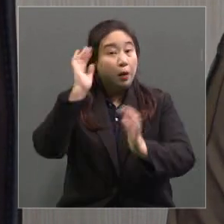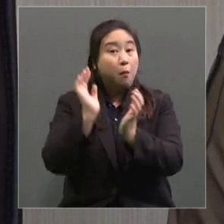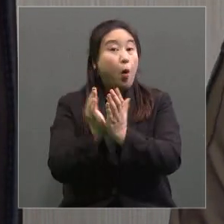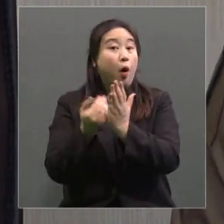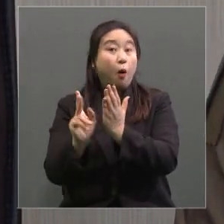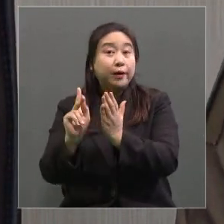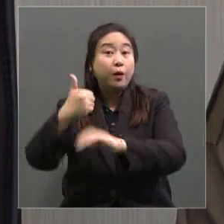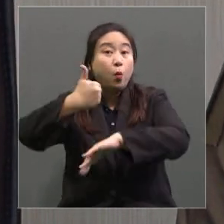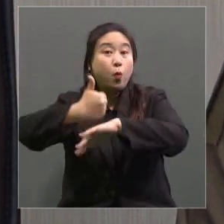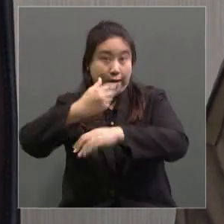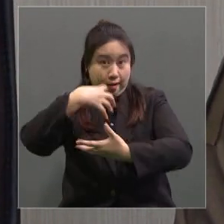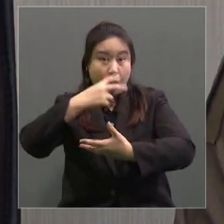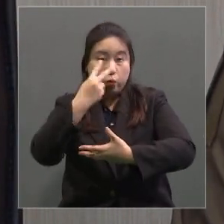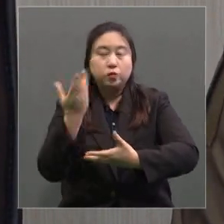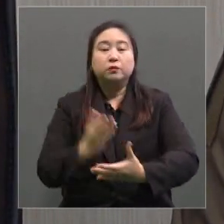ภ.เมืองขอนแก่นครับ